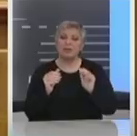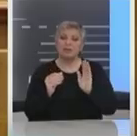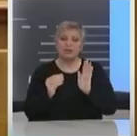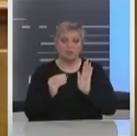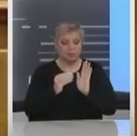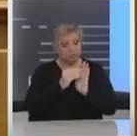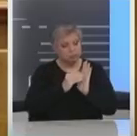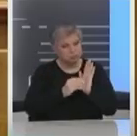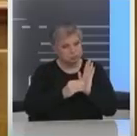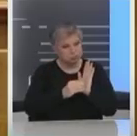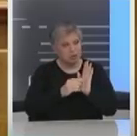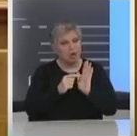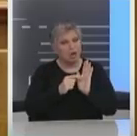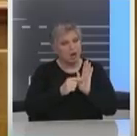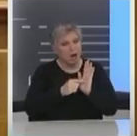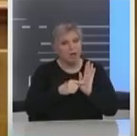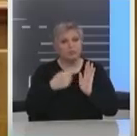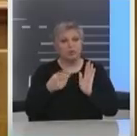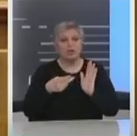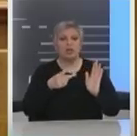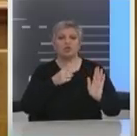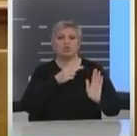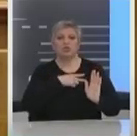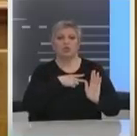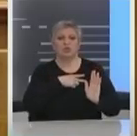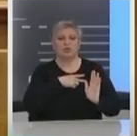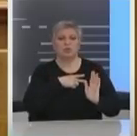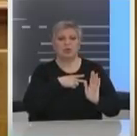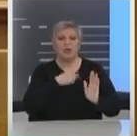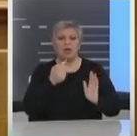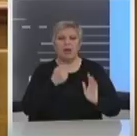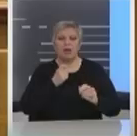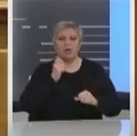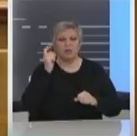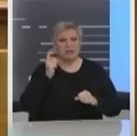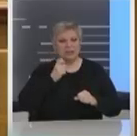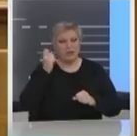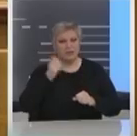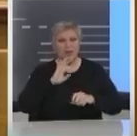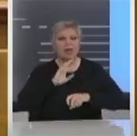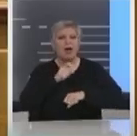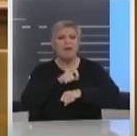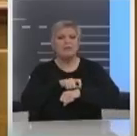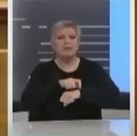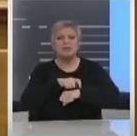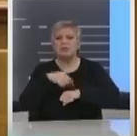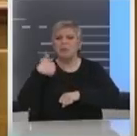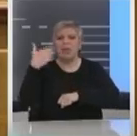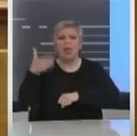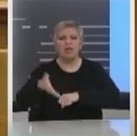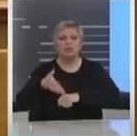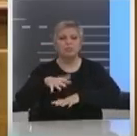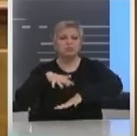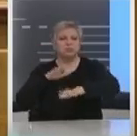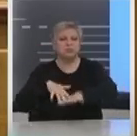είναι προς όφελος των εργαζομένων. Αν είναι έτσι, δεν καταλαβαίνω γιατί έχουμε τόσους εργαζόμενους οι οποίοι διαδηλώνουν στο δρόμο και γιατί υπάρχει αυτή η